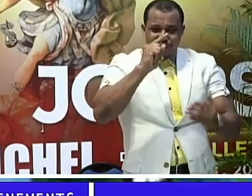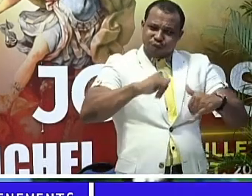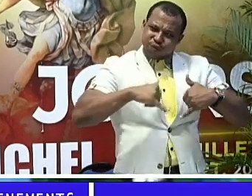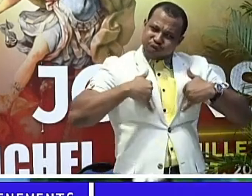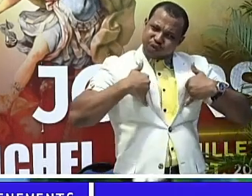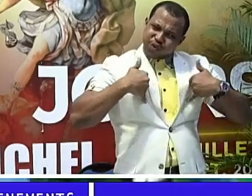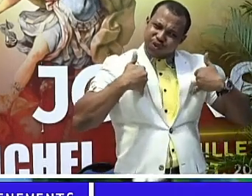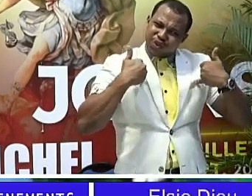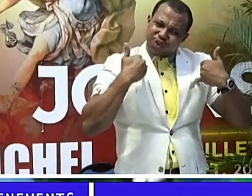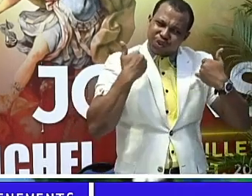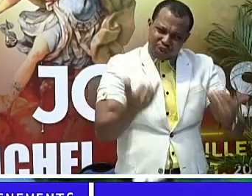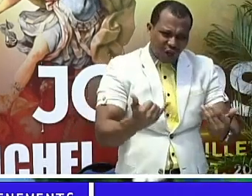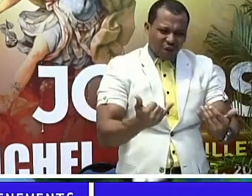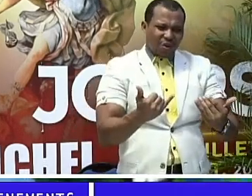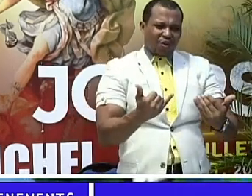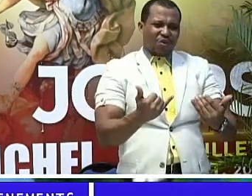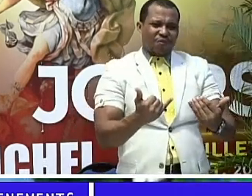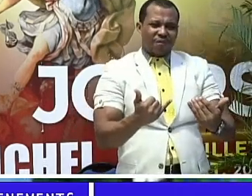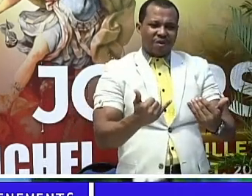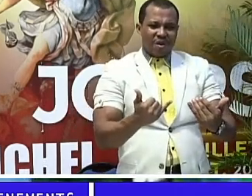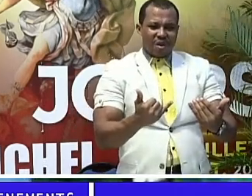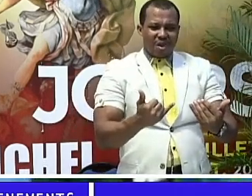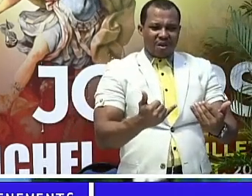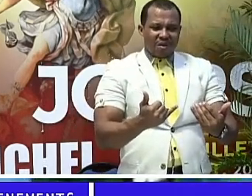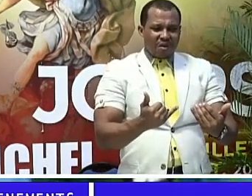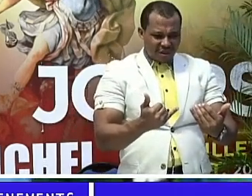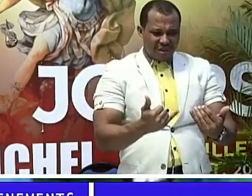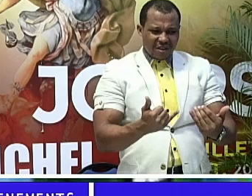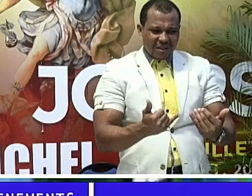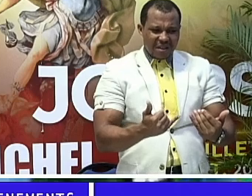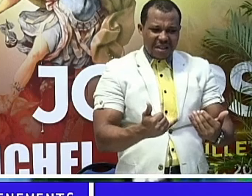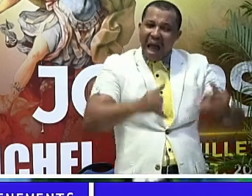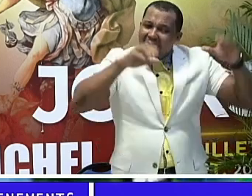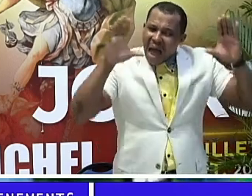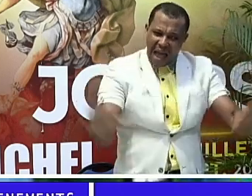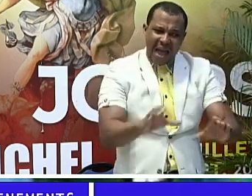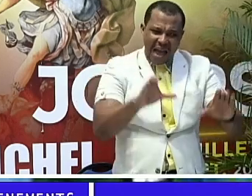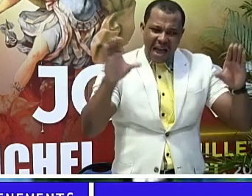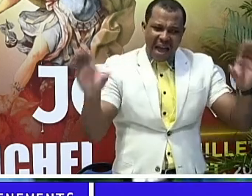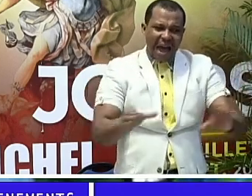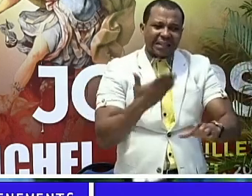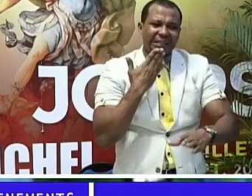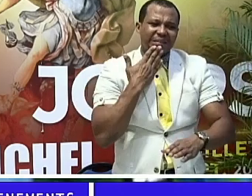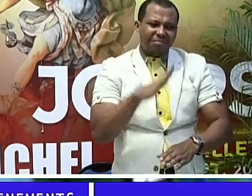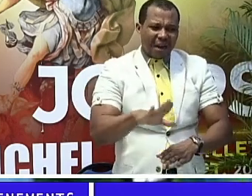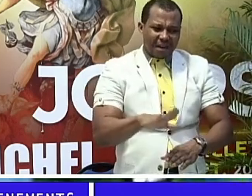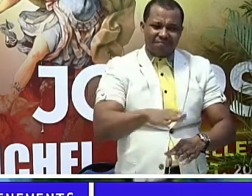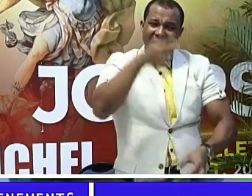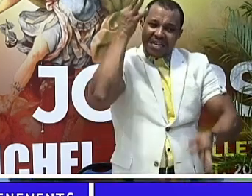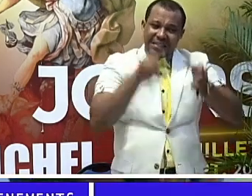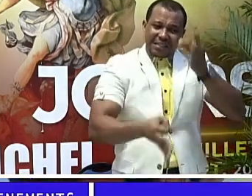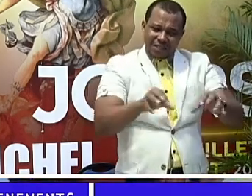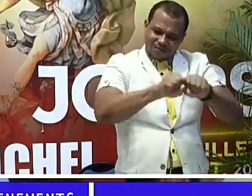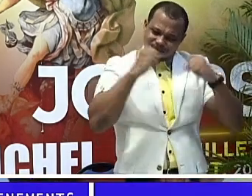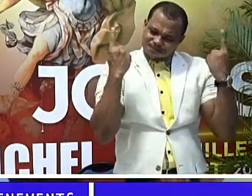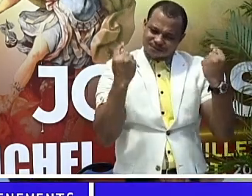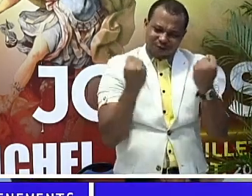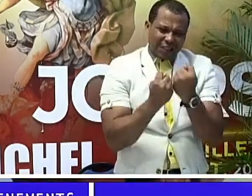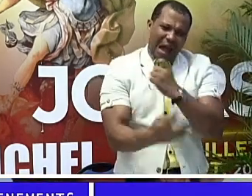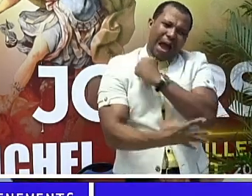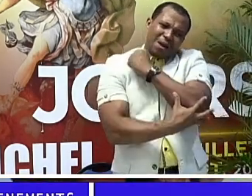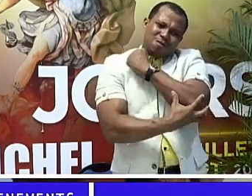surtout si on vit dans une société qui est aussi pauvre tant qu'au pays d'Haïti, côté pas